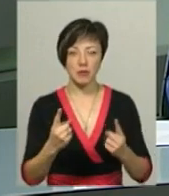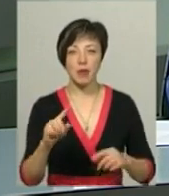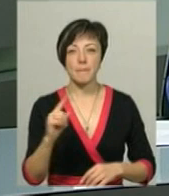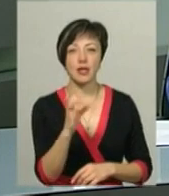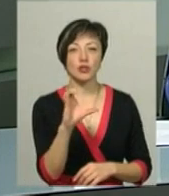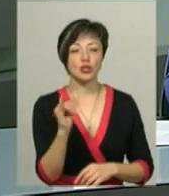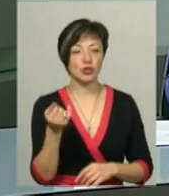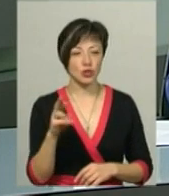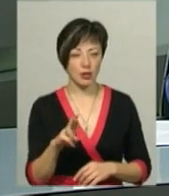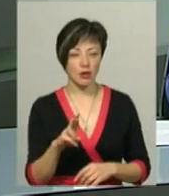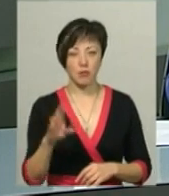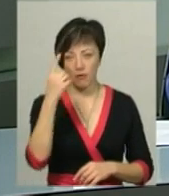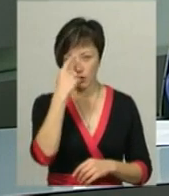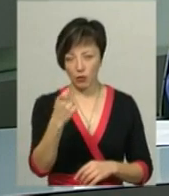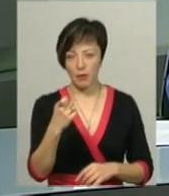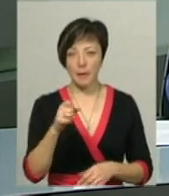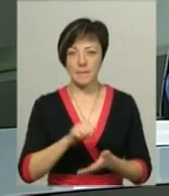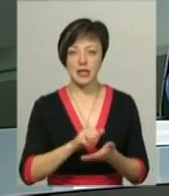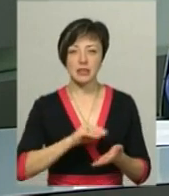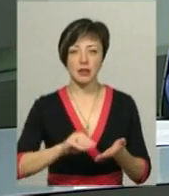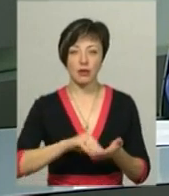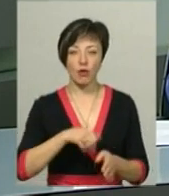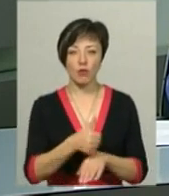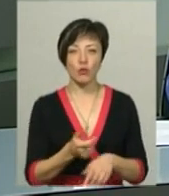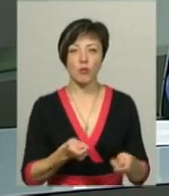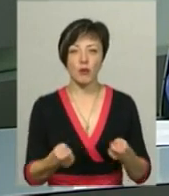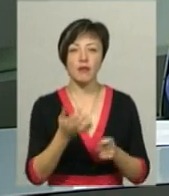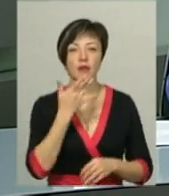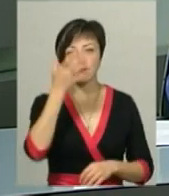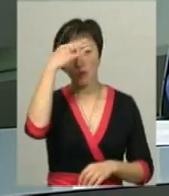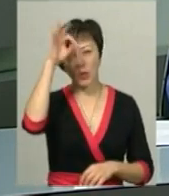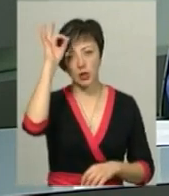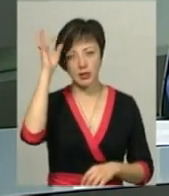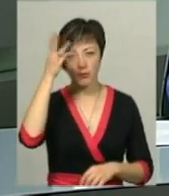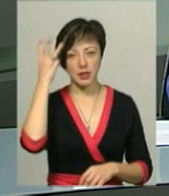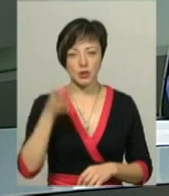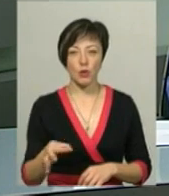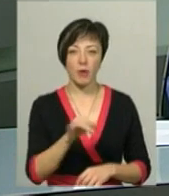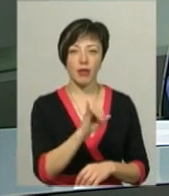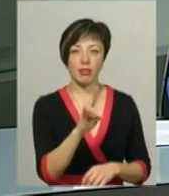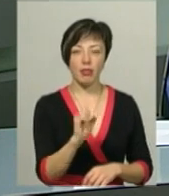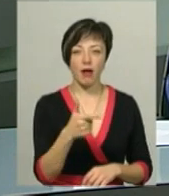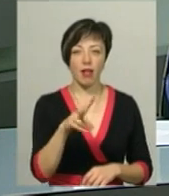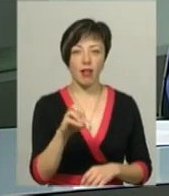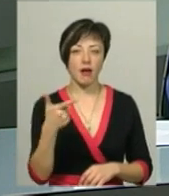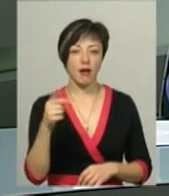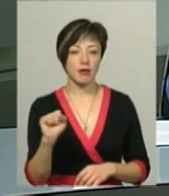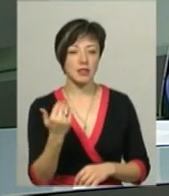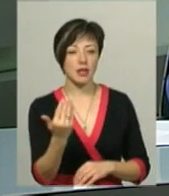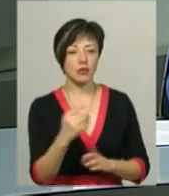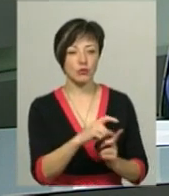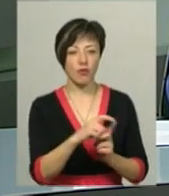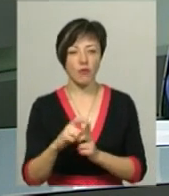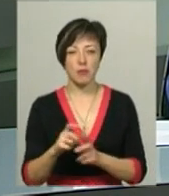1 січня. Про це повідомила прес-секретар головного управління Нацполіції в Хмельницькій області Інна Глега. За її